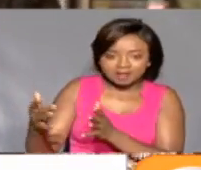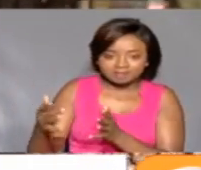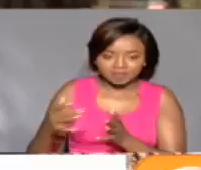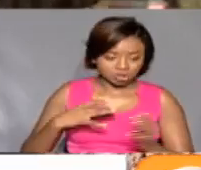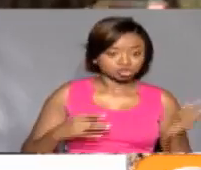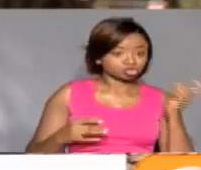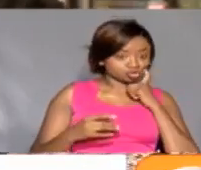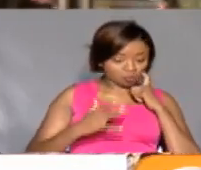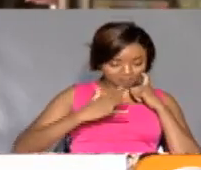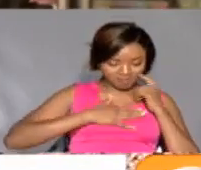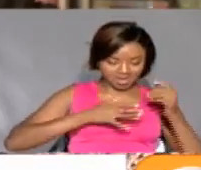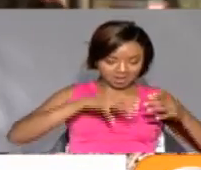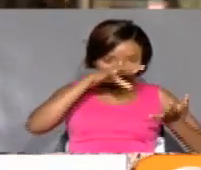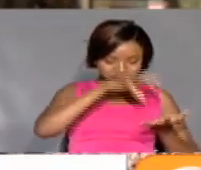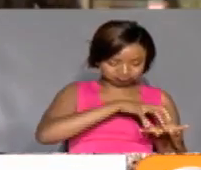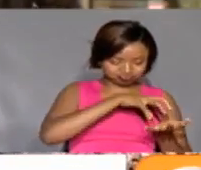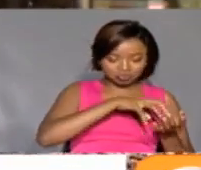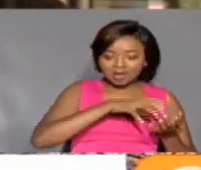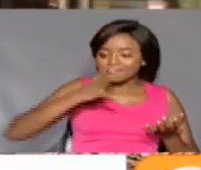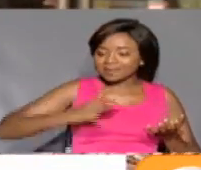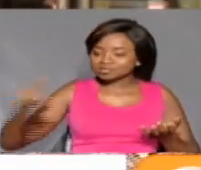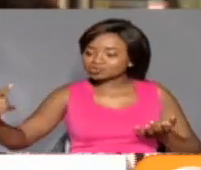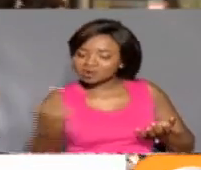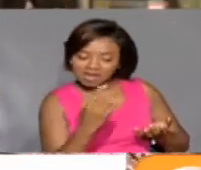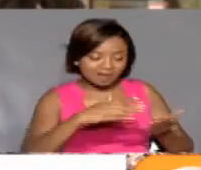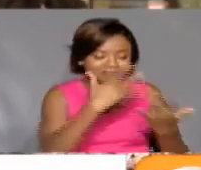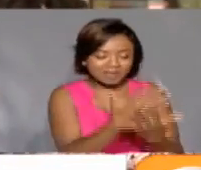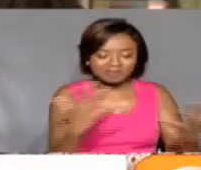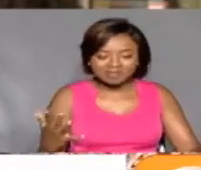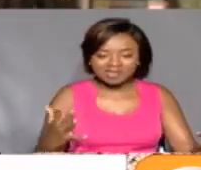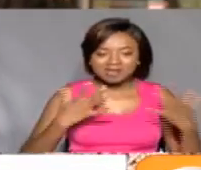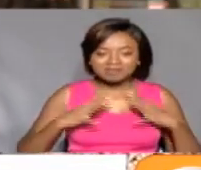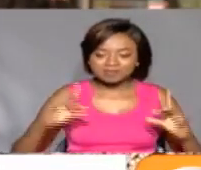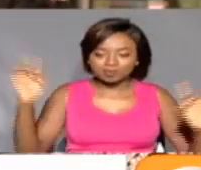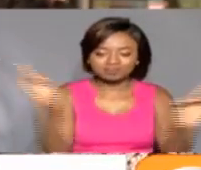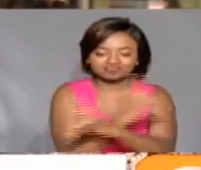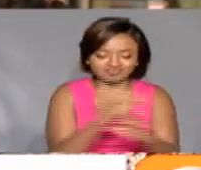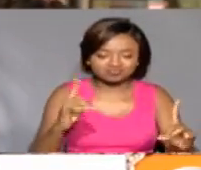vitu vyake vya kuuza hapo, mpitaji ndia atanunua hapo.